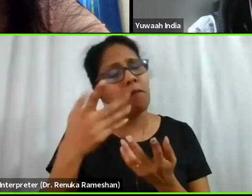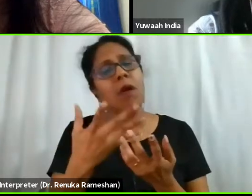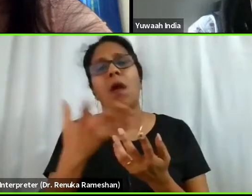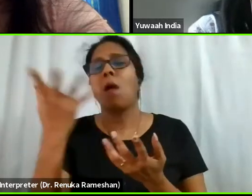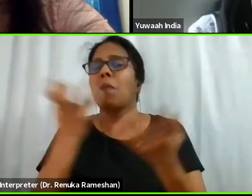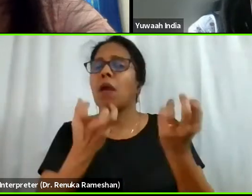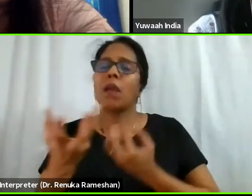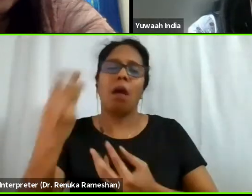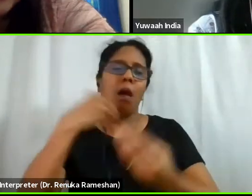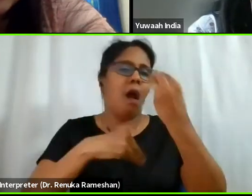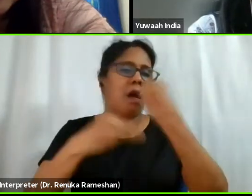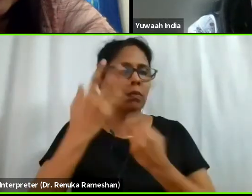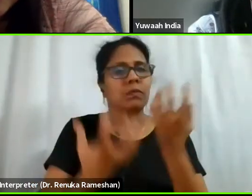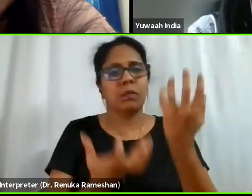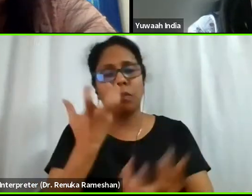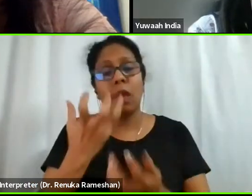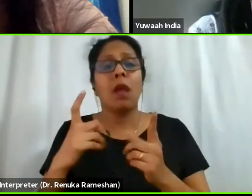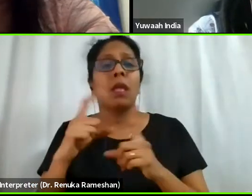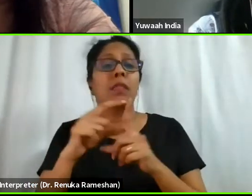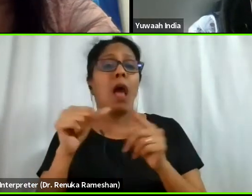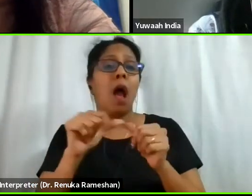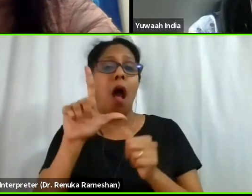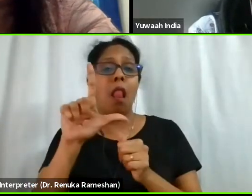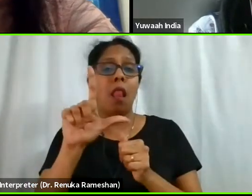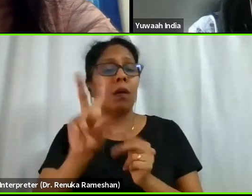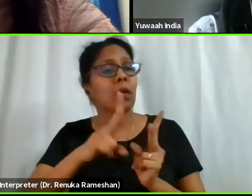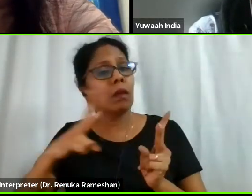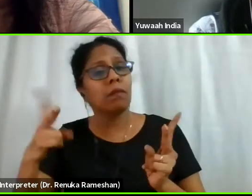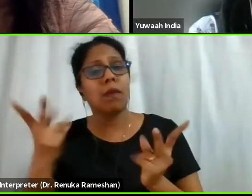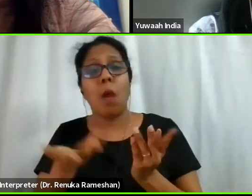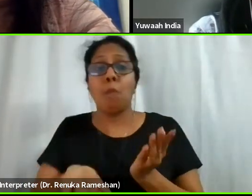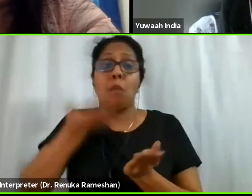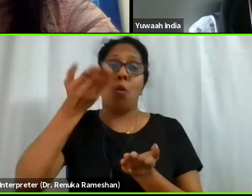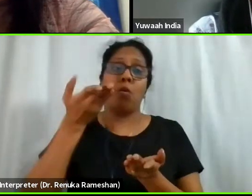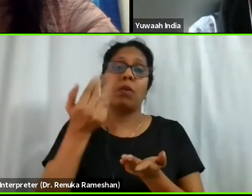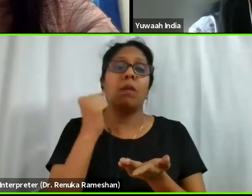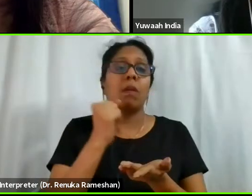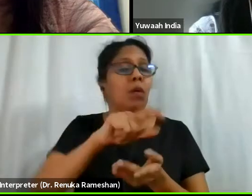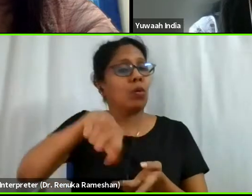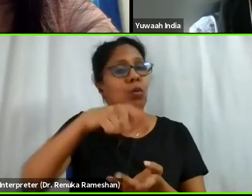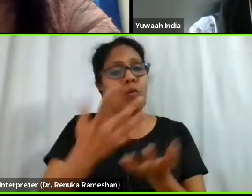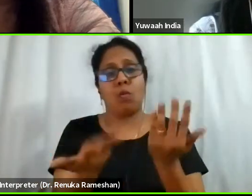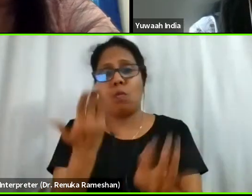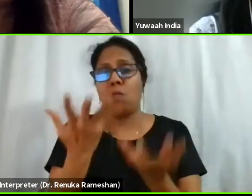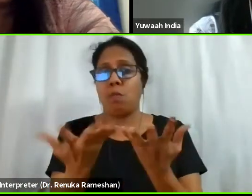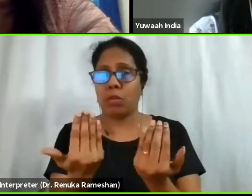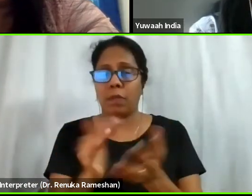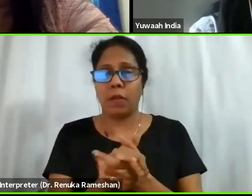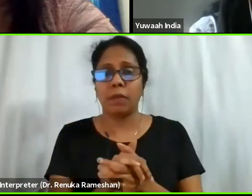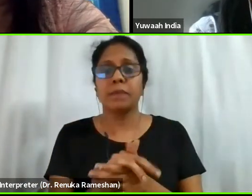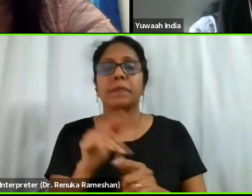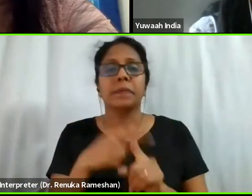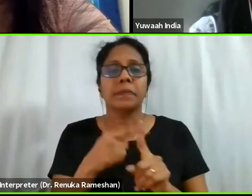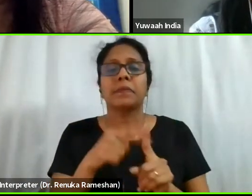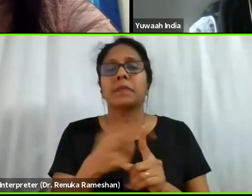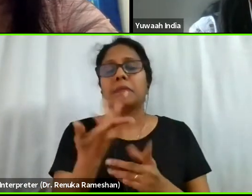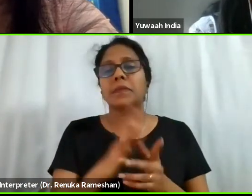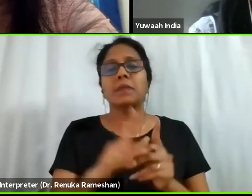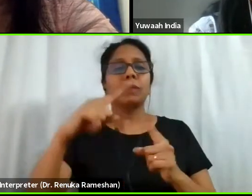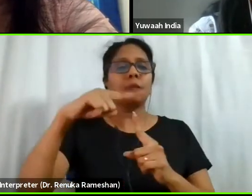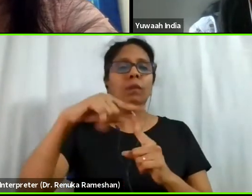हैं। हम दाल अपनी बढ़ा सकते हैं। इसके अलावा अगर आप टोफू खाते हो